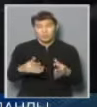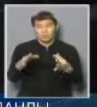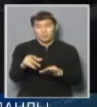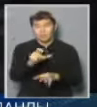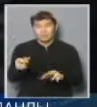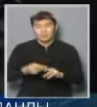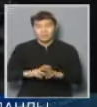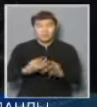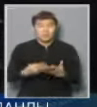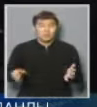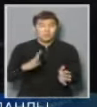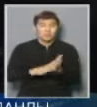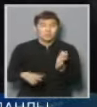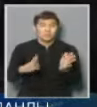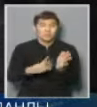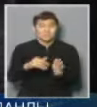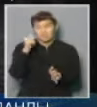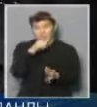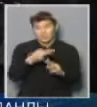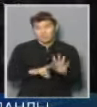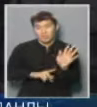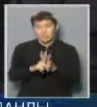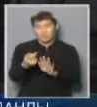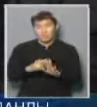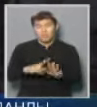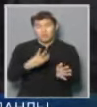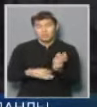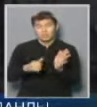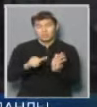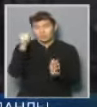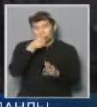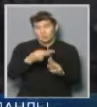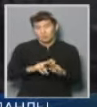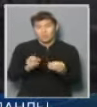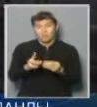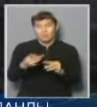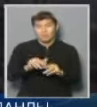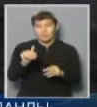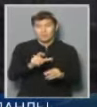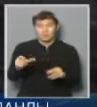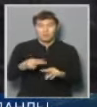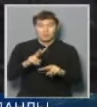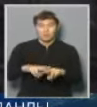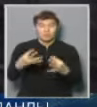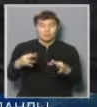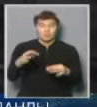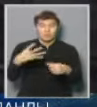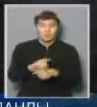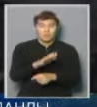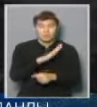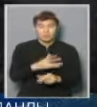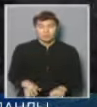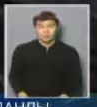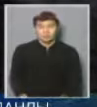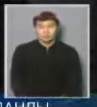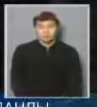шыққандар саны 1996 жылға тиесілі. Ол кезде 11 мыңдай адам түрмеден шықса, 2400-ге жуығының сотталу мерзімі қысқартылды.